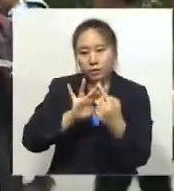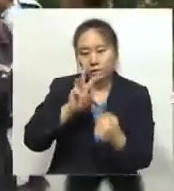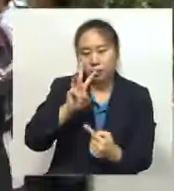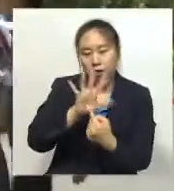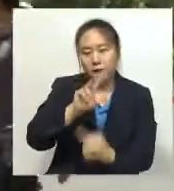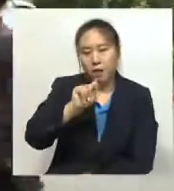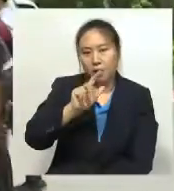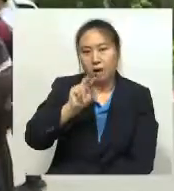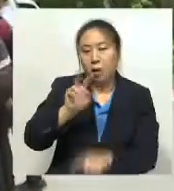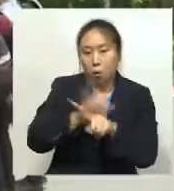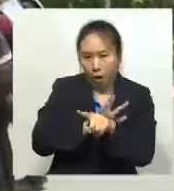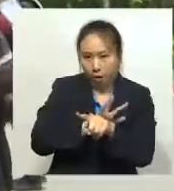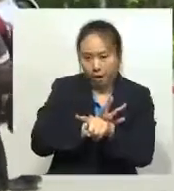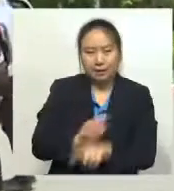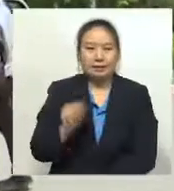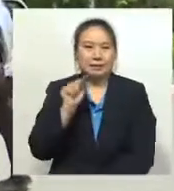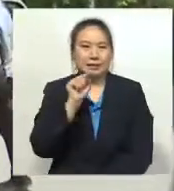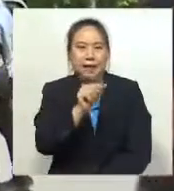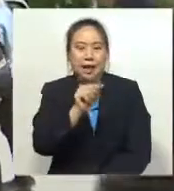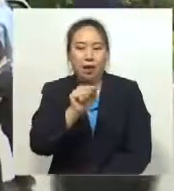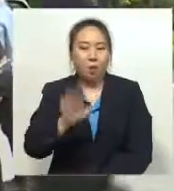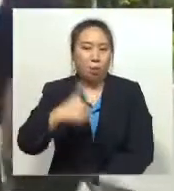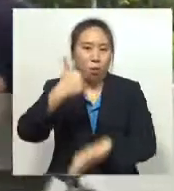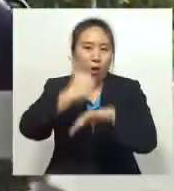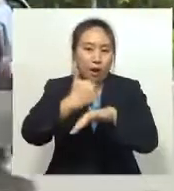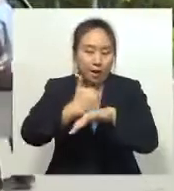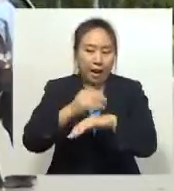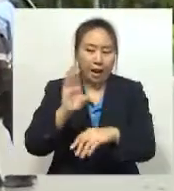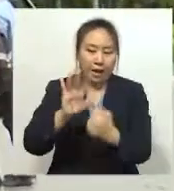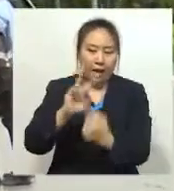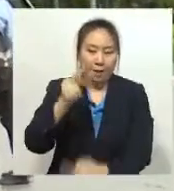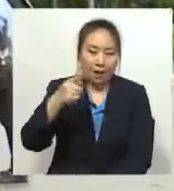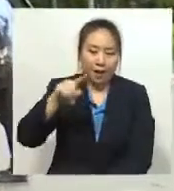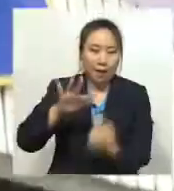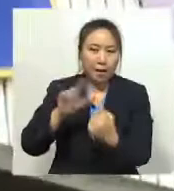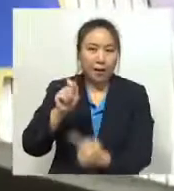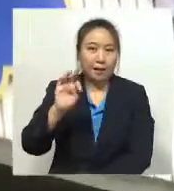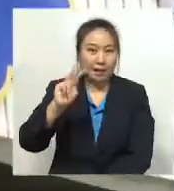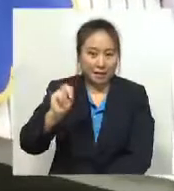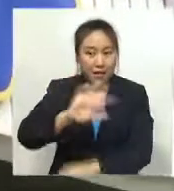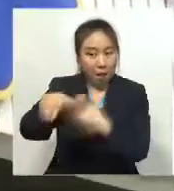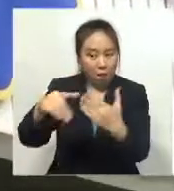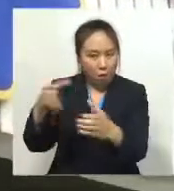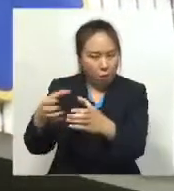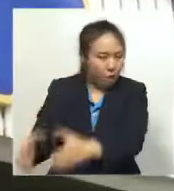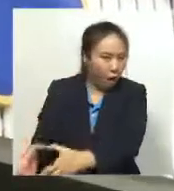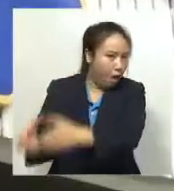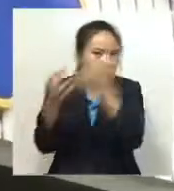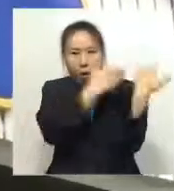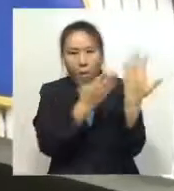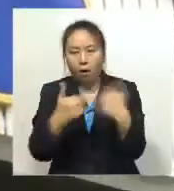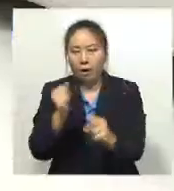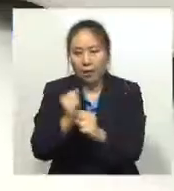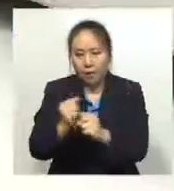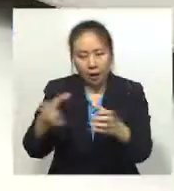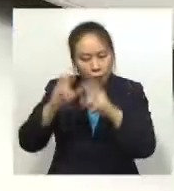ำรวจภูธรภาคหนึ่งให้มีคำสั่งย้ายผู้กำกับการสถานีตำรวจภูธรบางปะอินกับพวกออกจากพื้นที่และก็ให้ออกจากการเป็นคณะ